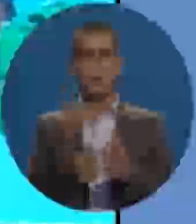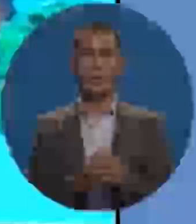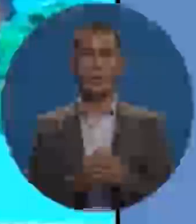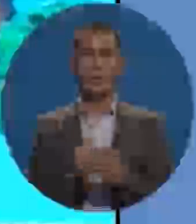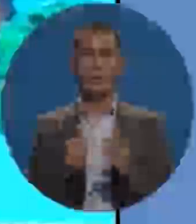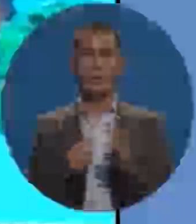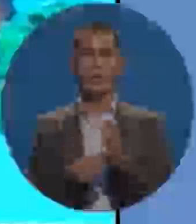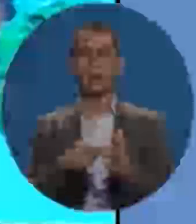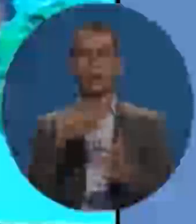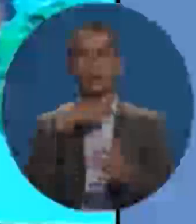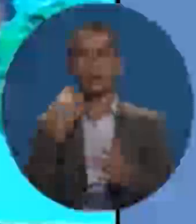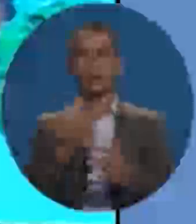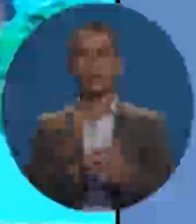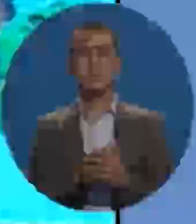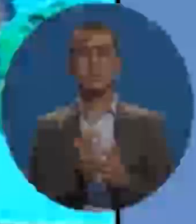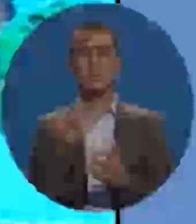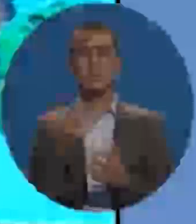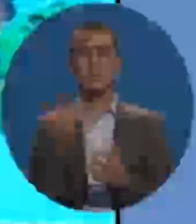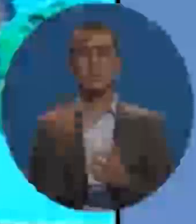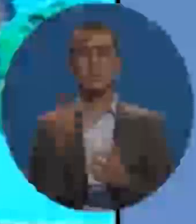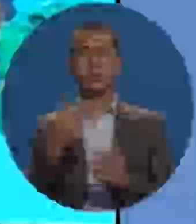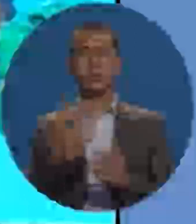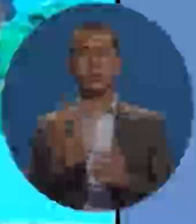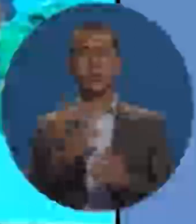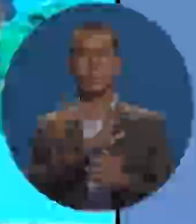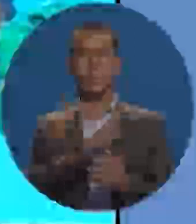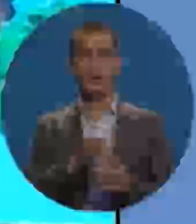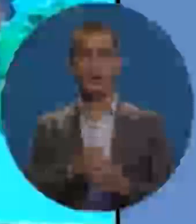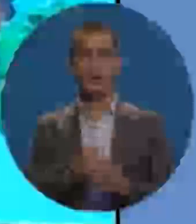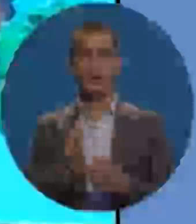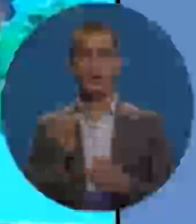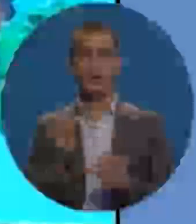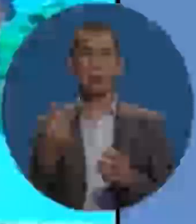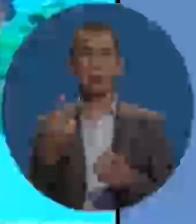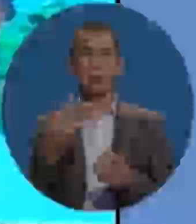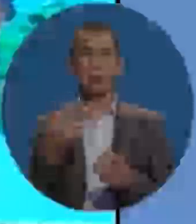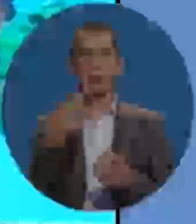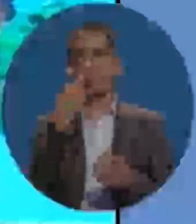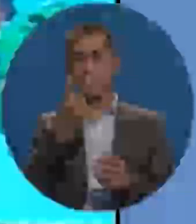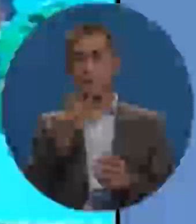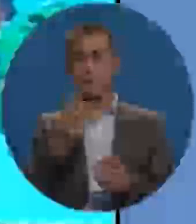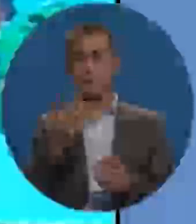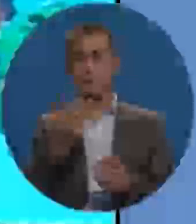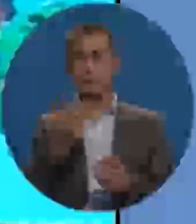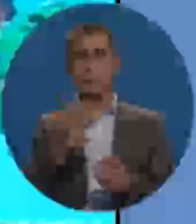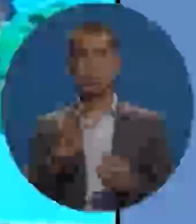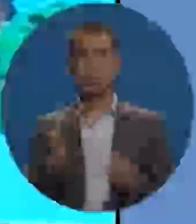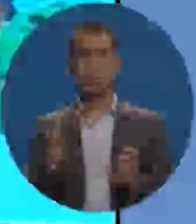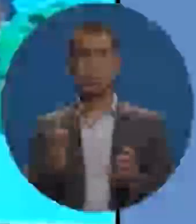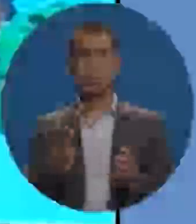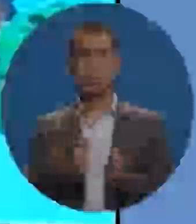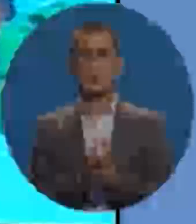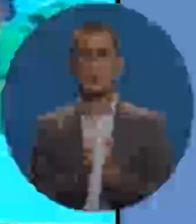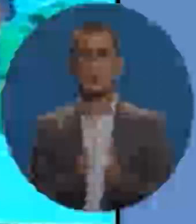қарағанда 6-ға көп. Үшіншісі болса, екіншісіне қарағанда 3 есе кем